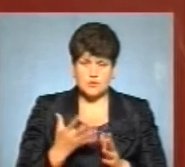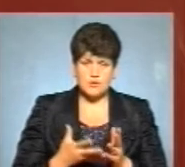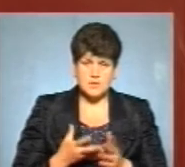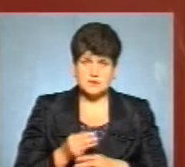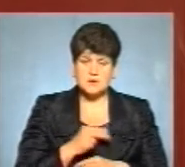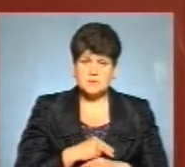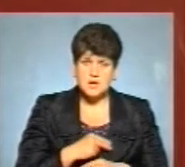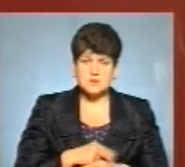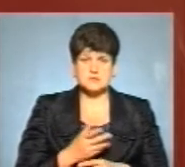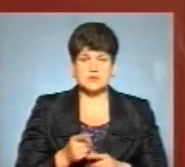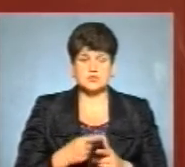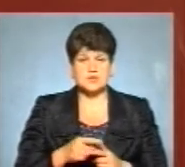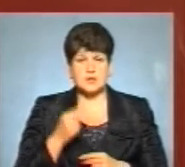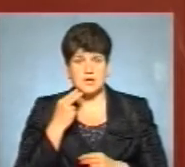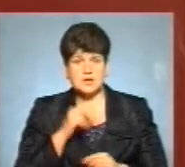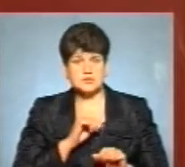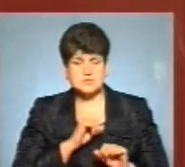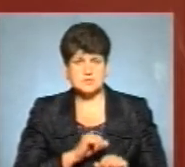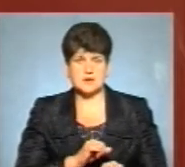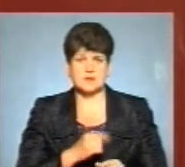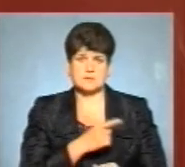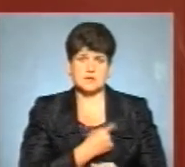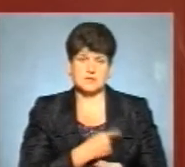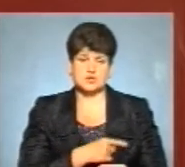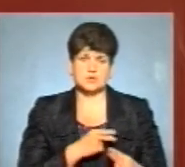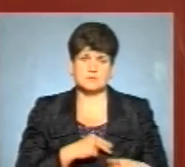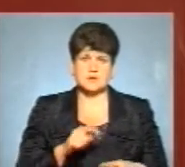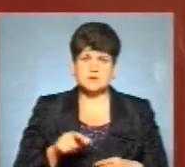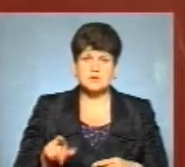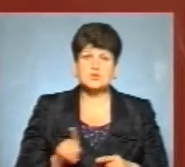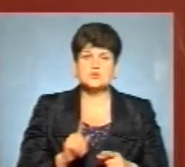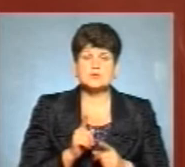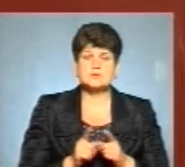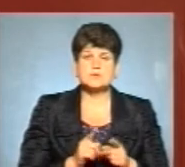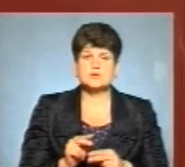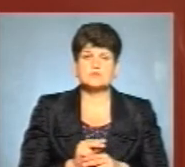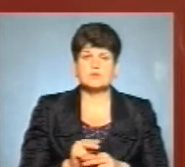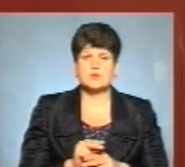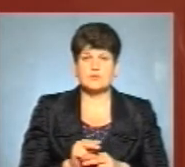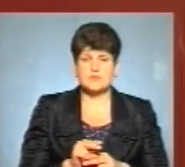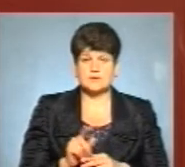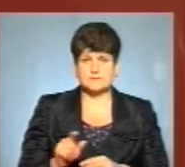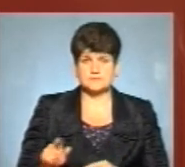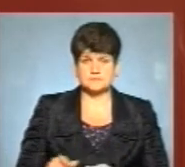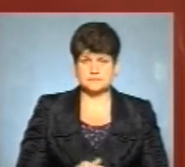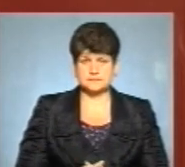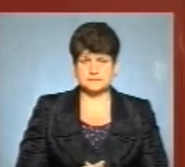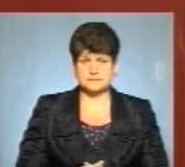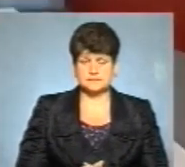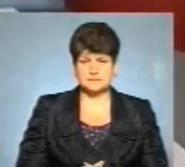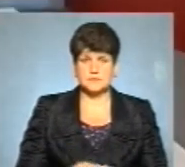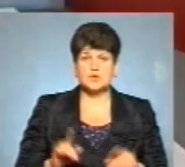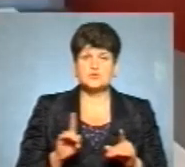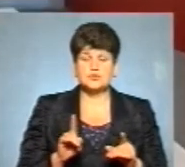Чи кращий захист самих медпрацівників? І що змінилося в лікуванні пацієнтів на ковід?